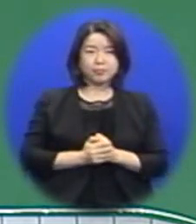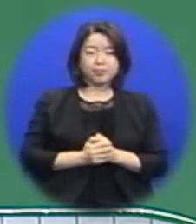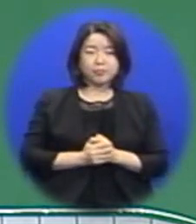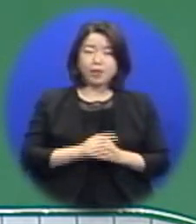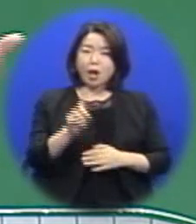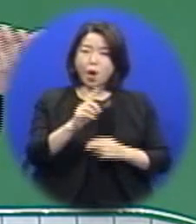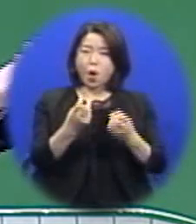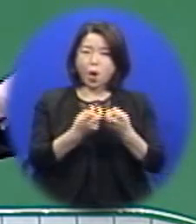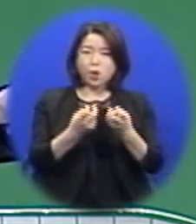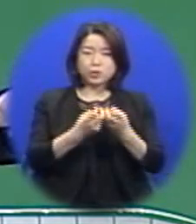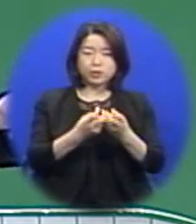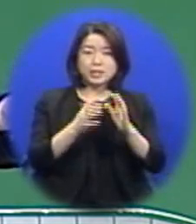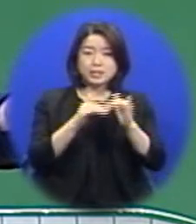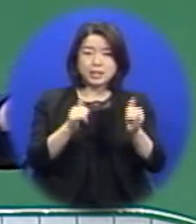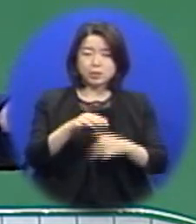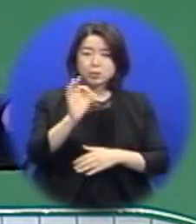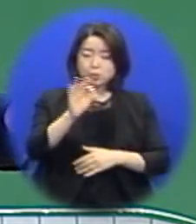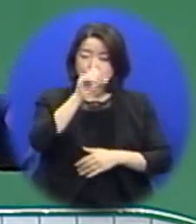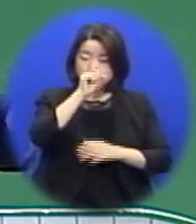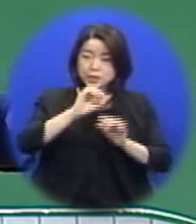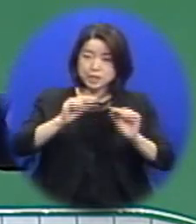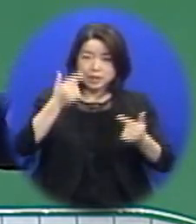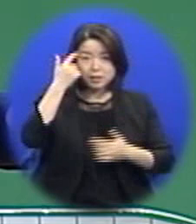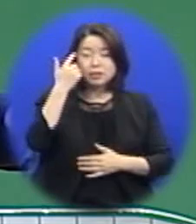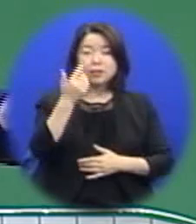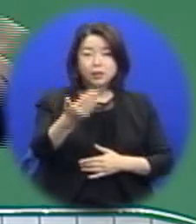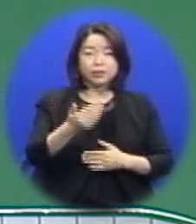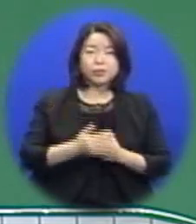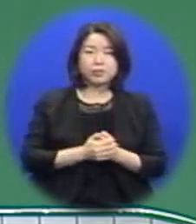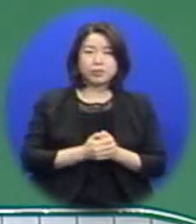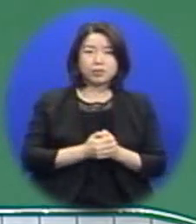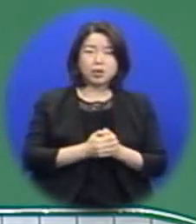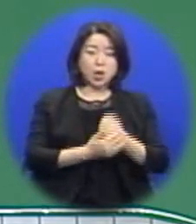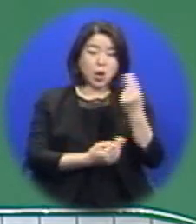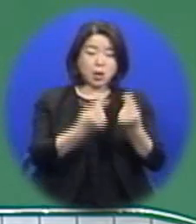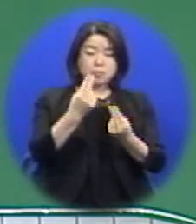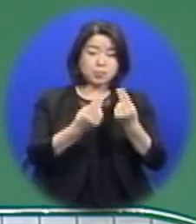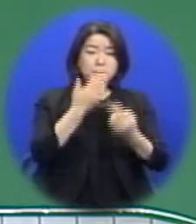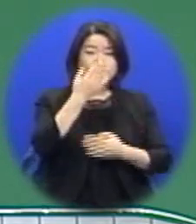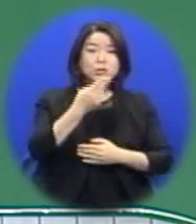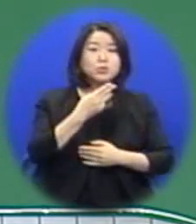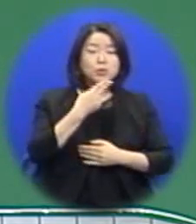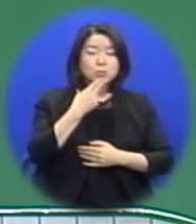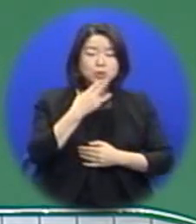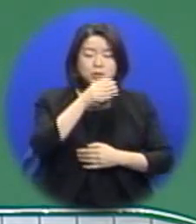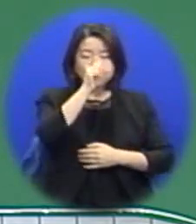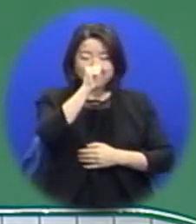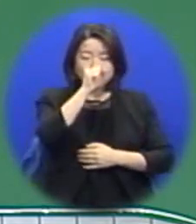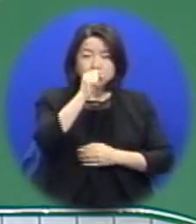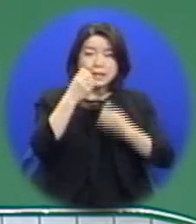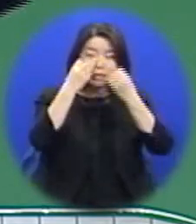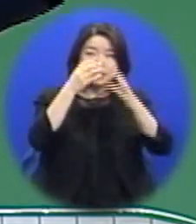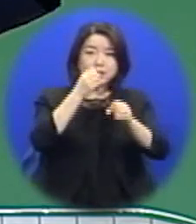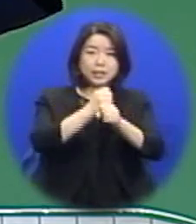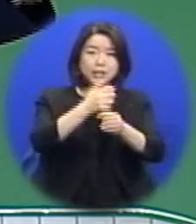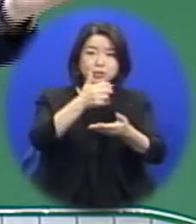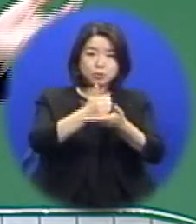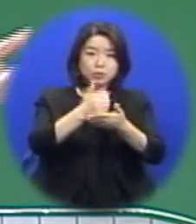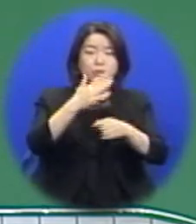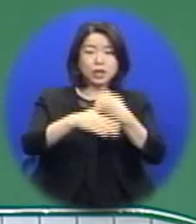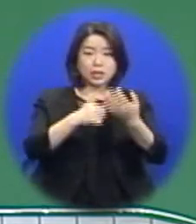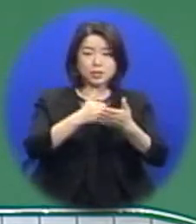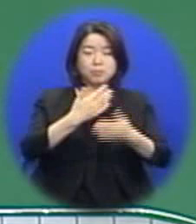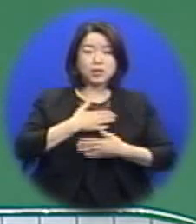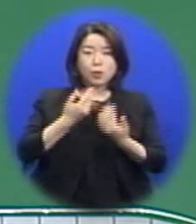어떻게 사람이 돈을 좋아하지 않을 수 있을까요? 비교할 수 없이 좋은 창조주 하나님, 나와 함께 계신